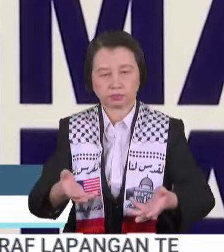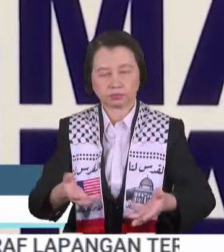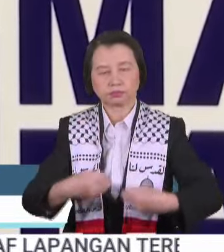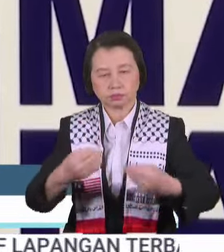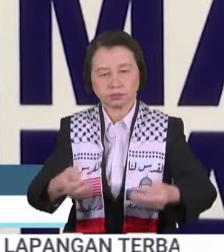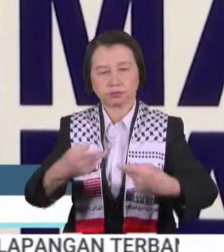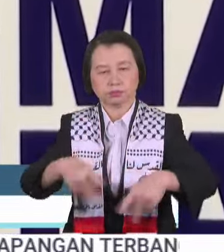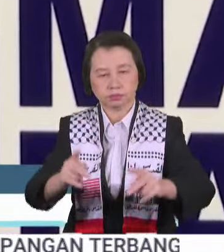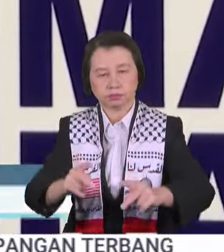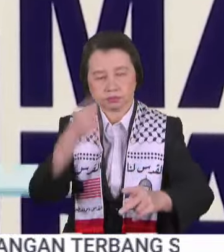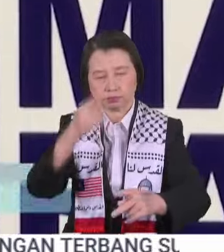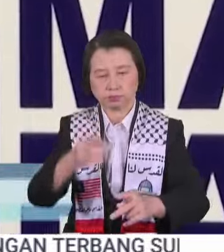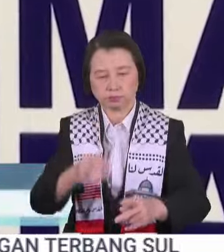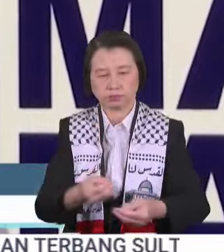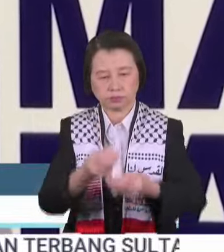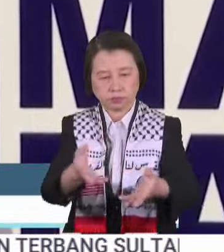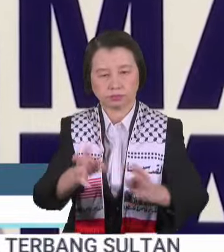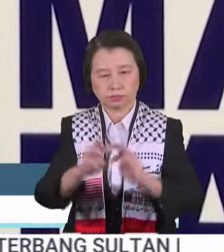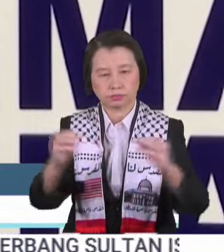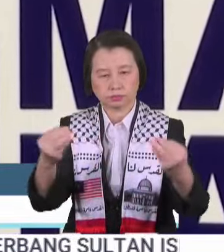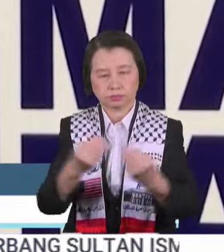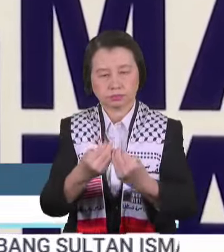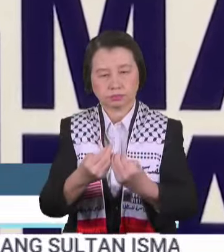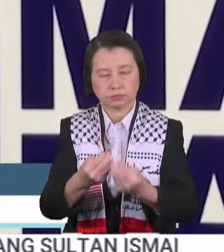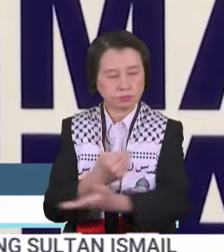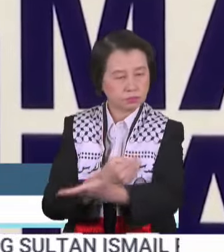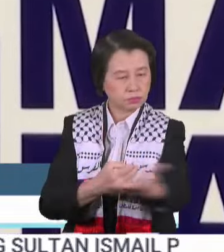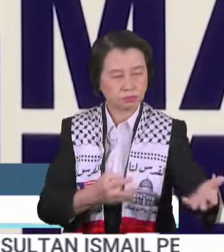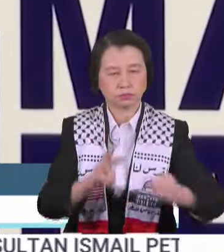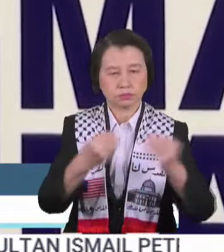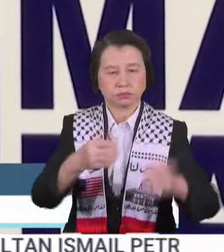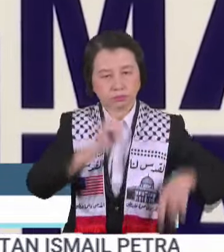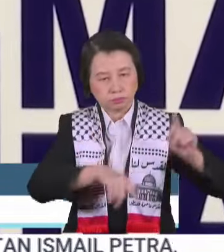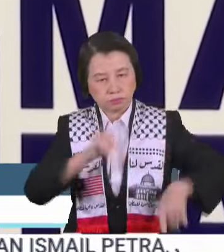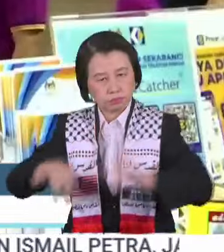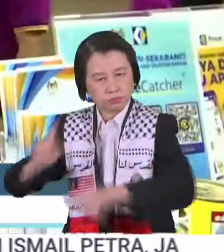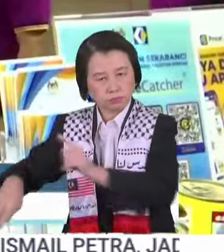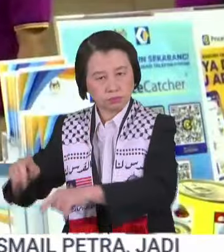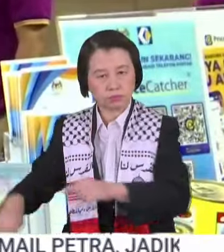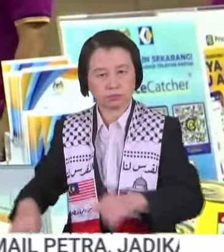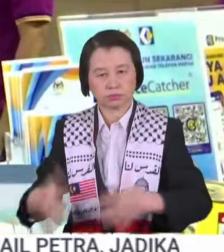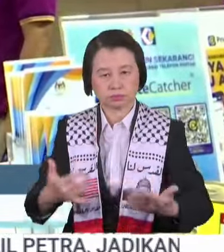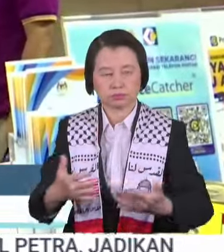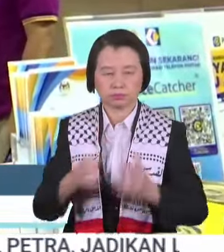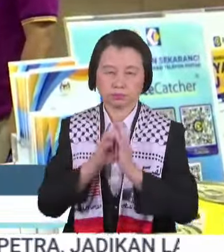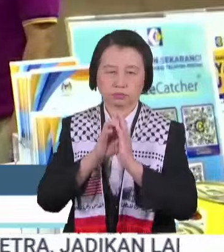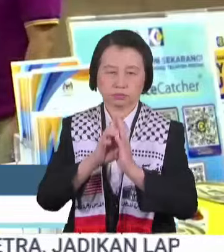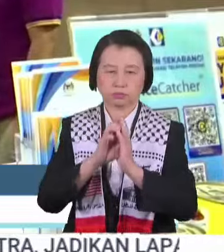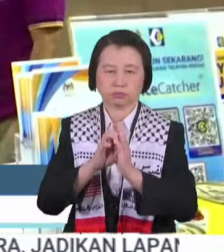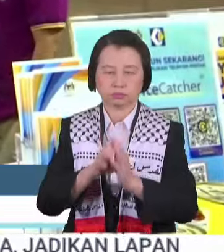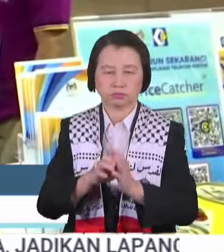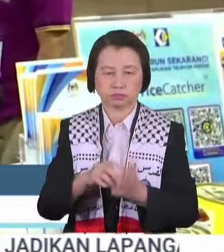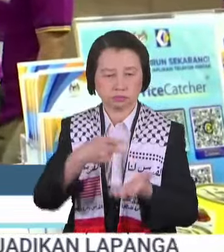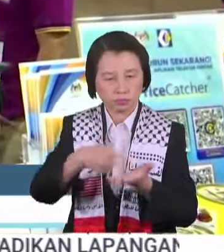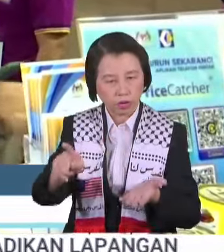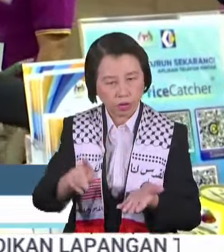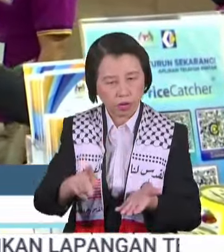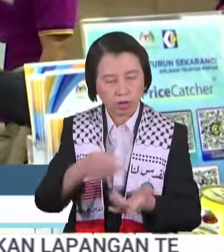inisiatif-inisiatif yang ditawarkan kepada masyarakat yang berupa bermacam-macam inisiatif kemudahan seperti